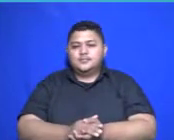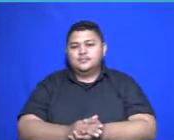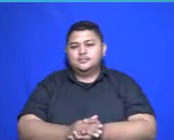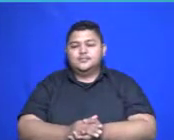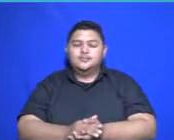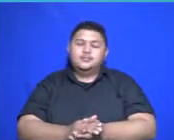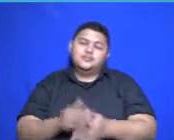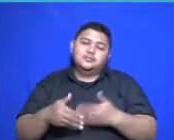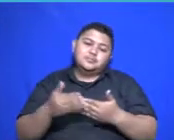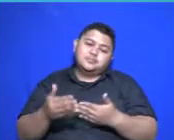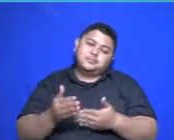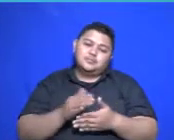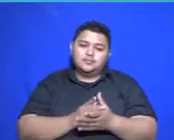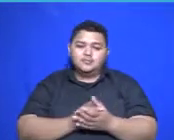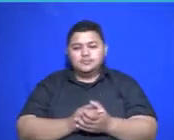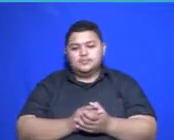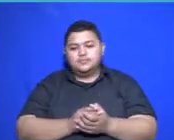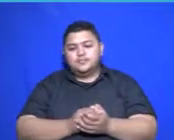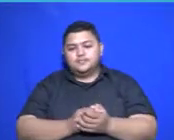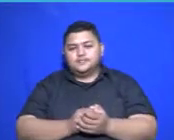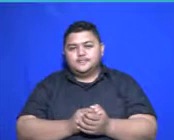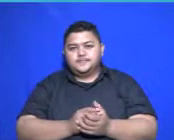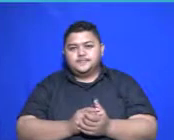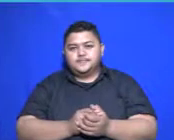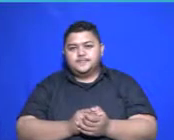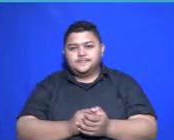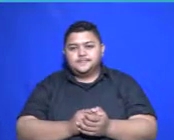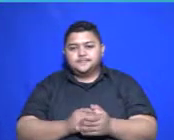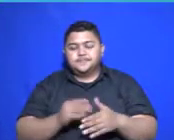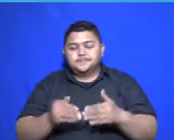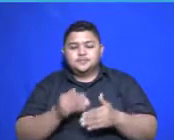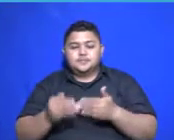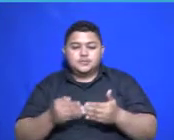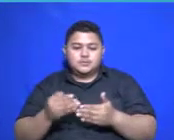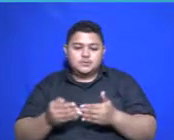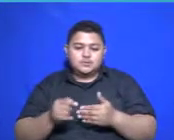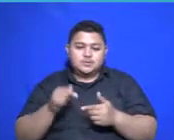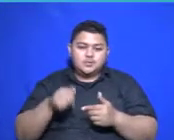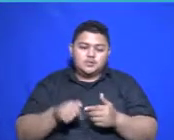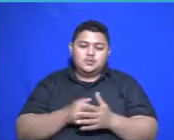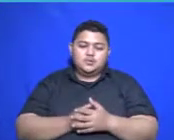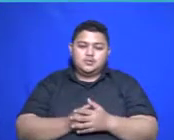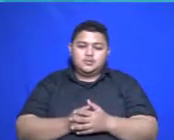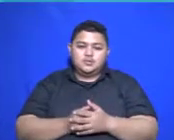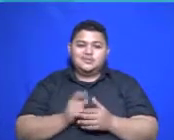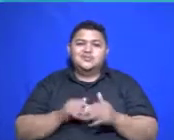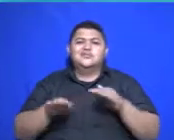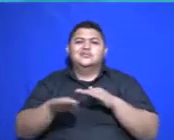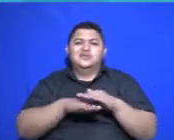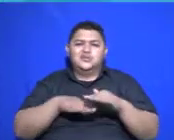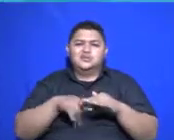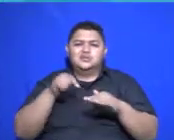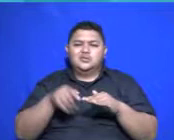Juga berikutnya adalah kalau kita perhatikan di dalam capaian-capaian semacam ini, apa saja yang sangat mendasar.